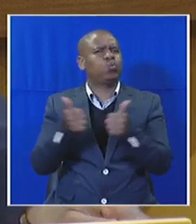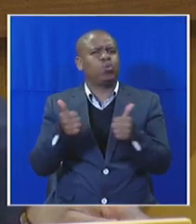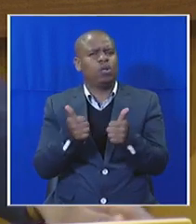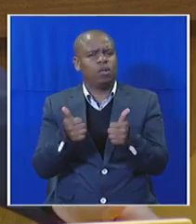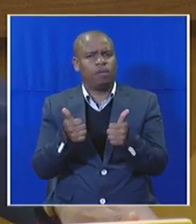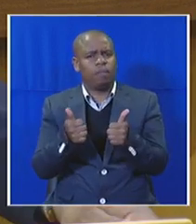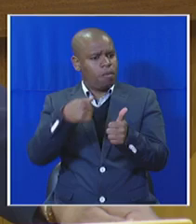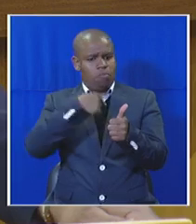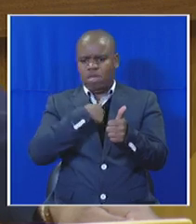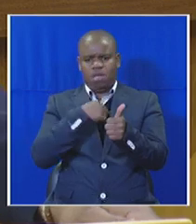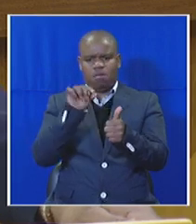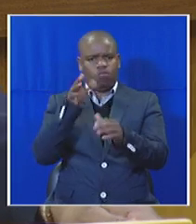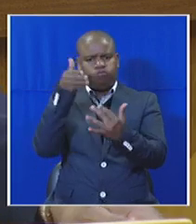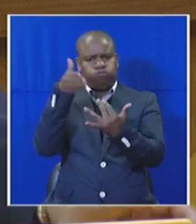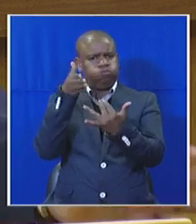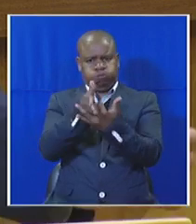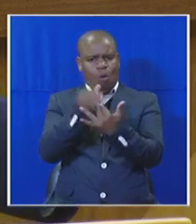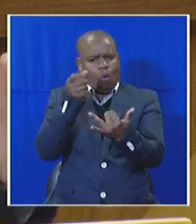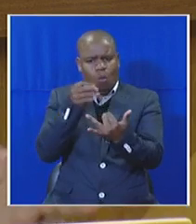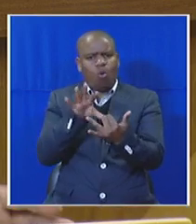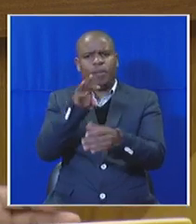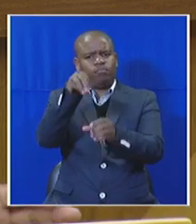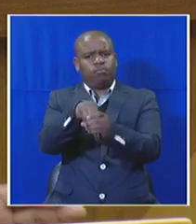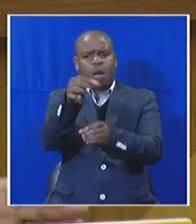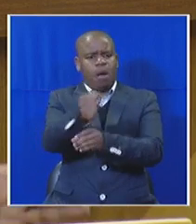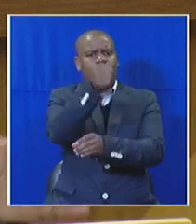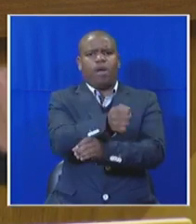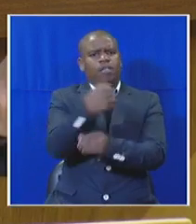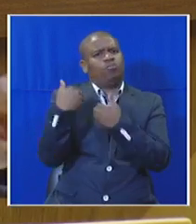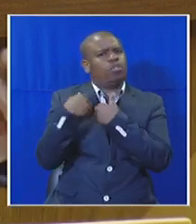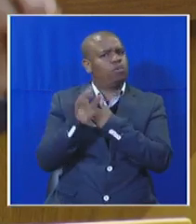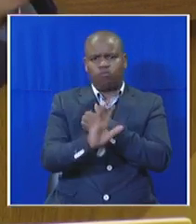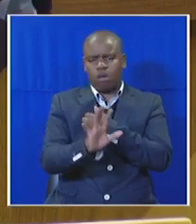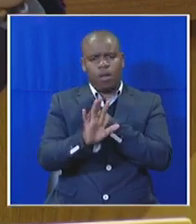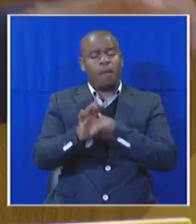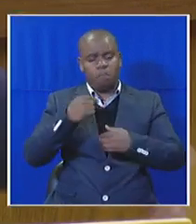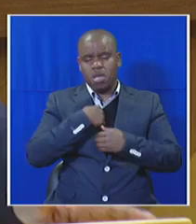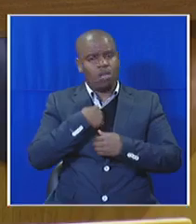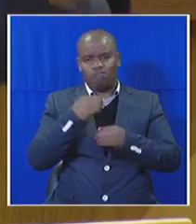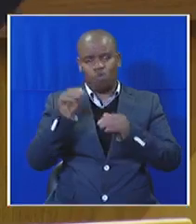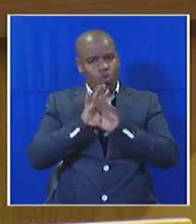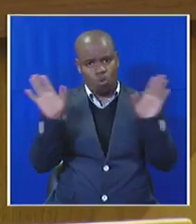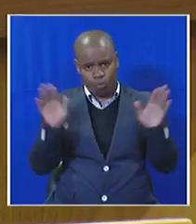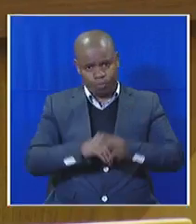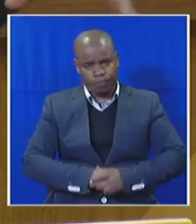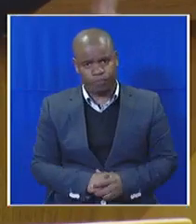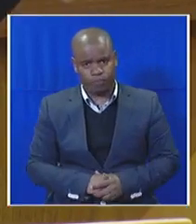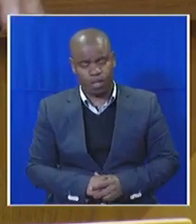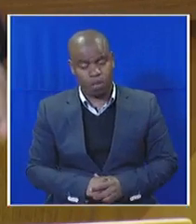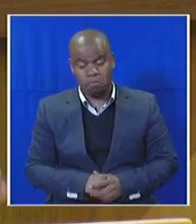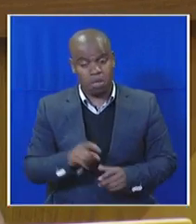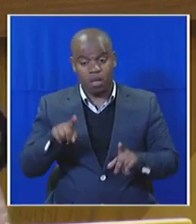wami. Akumina futhi engangi-involve kulolu hlelo ukuthi abantu bathathwa kanjani. Amajaji